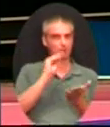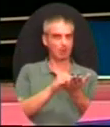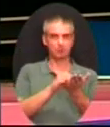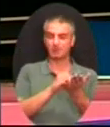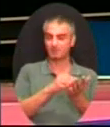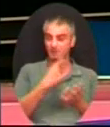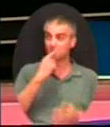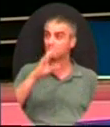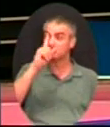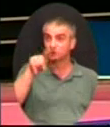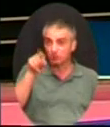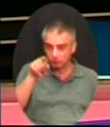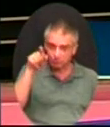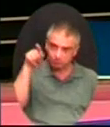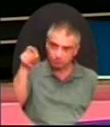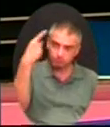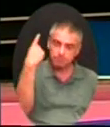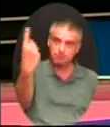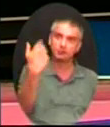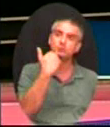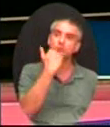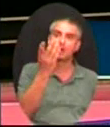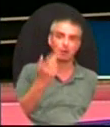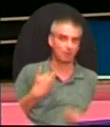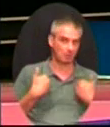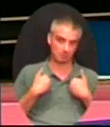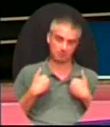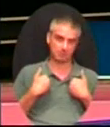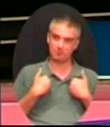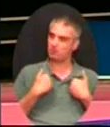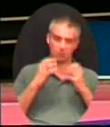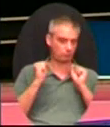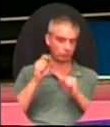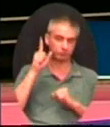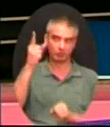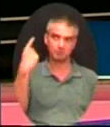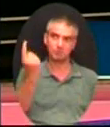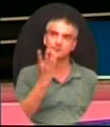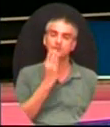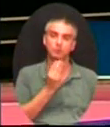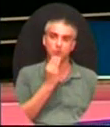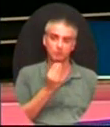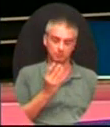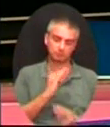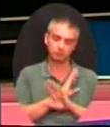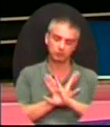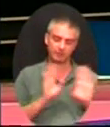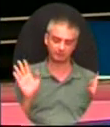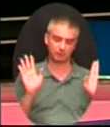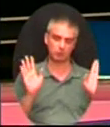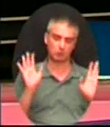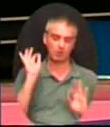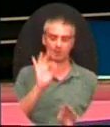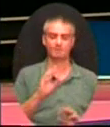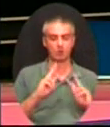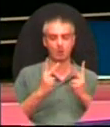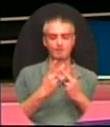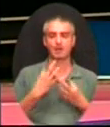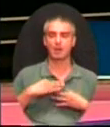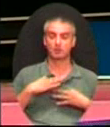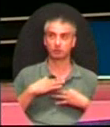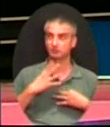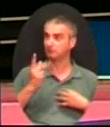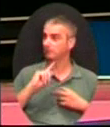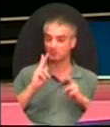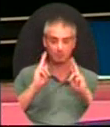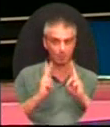אומרת, הפוסל, במומו פוסל, שהם, אני מטילה ספק ביהדות שלהם, ושיפסיקו לפגוע בבני הקהילה שלנו, ואם הם